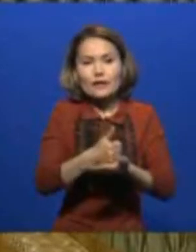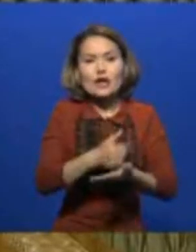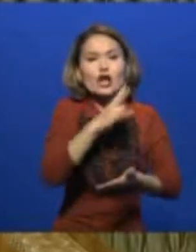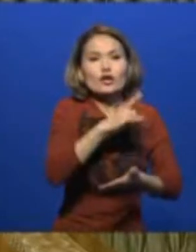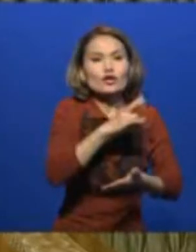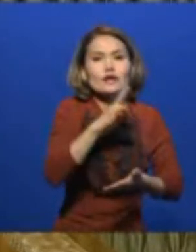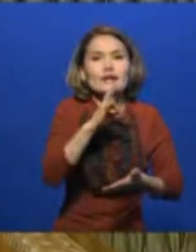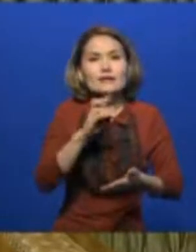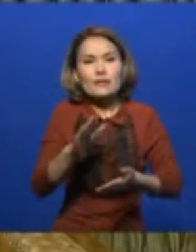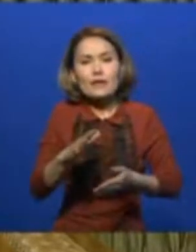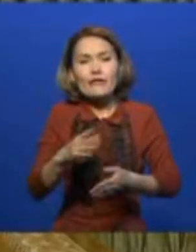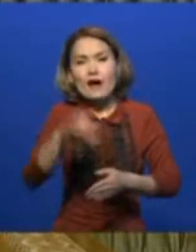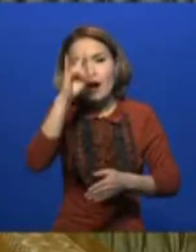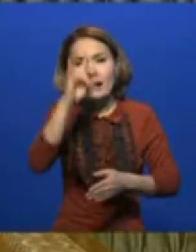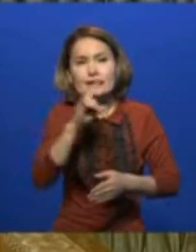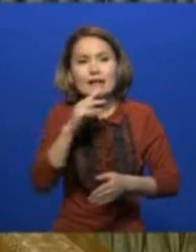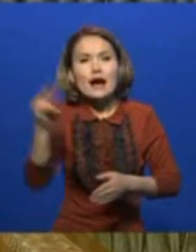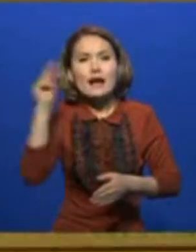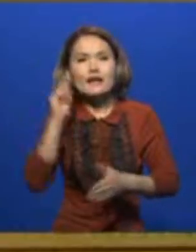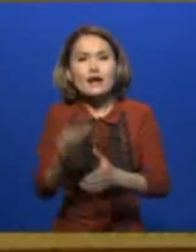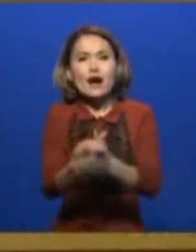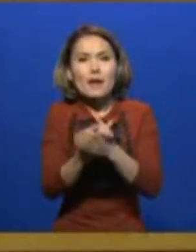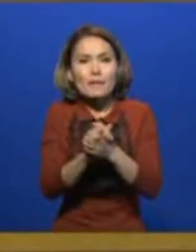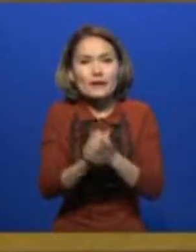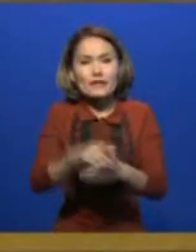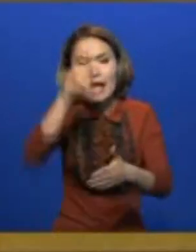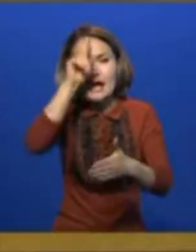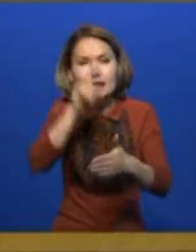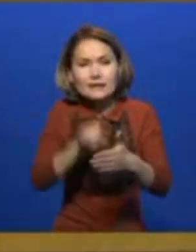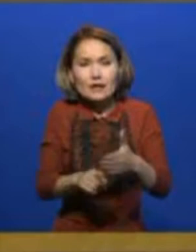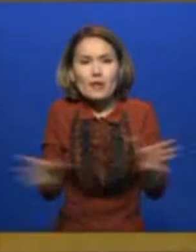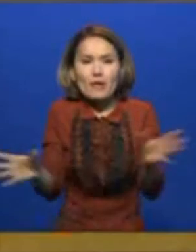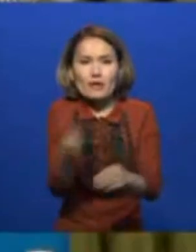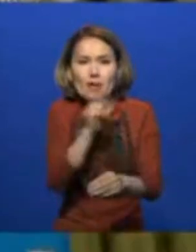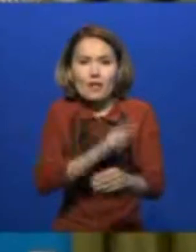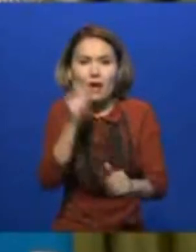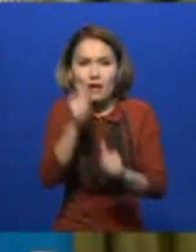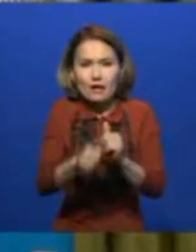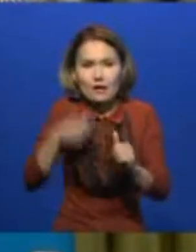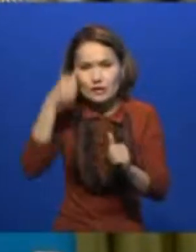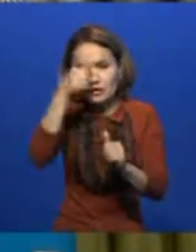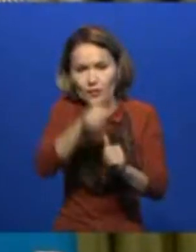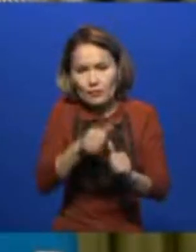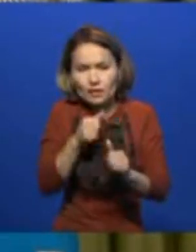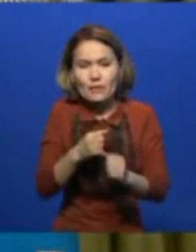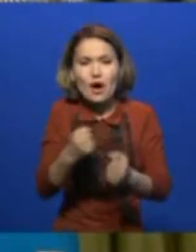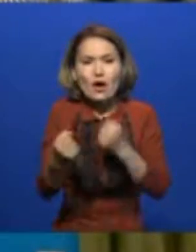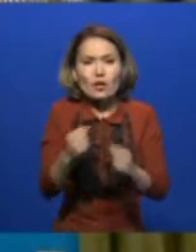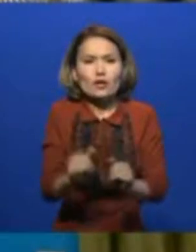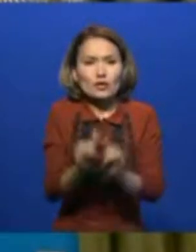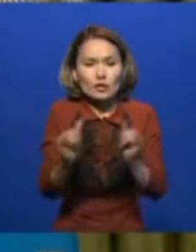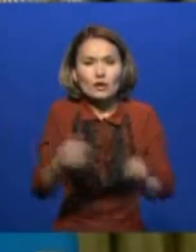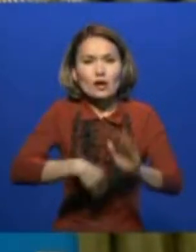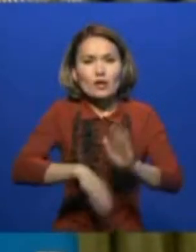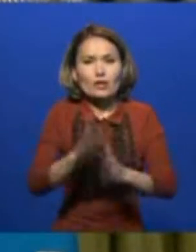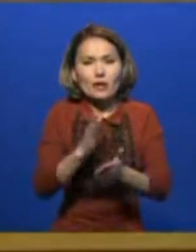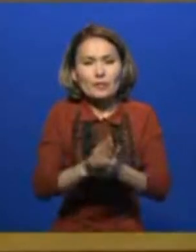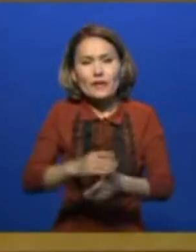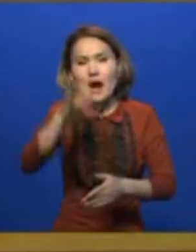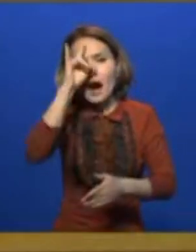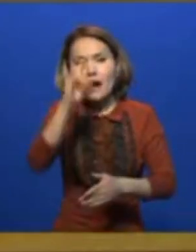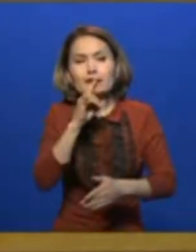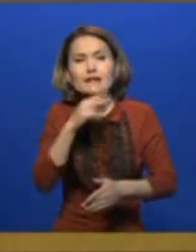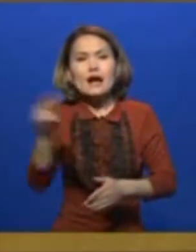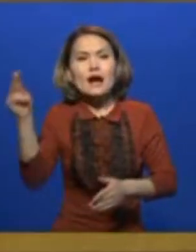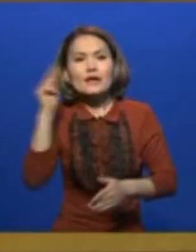Назарбаев екі ел арасындағы достық пен сенімге негізделген серіктестік жылдан жылға нығайып келе жатқанын тоқталды. Чан Ханхуэй болса,